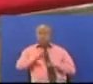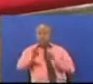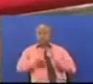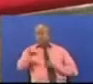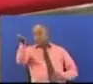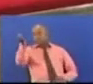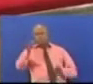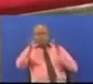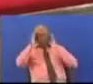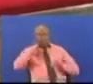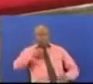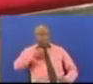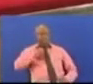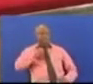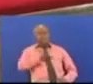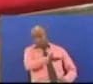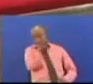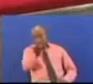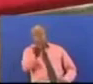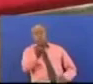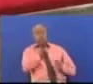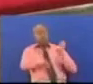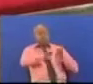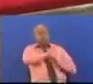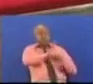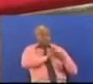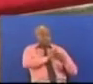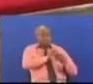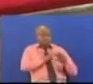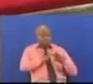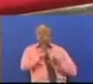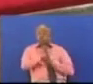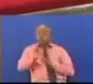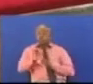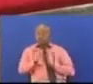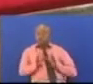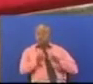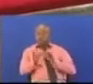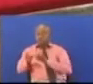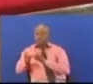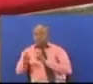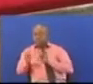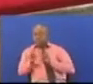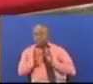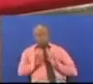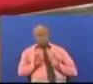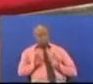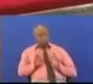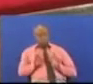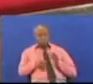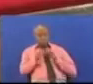kinachosema miradi ambayo mikataba yake itakuwa na masharti maalum na itariziwa na baraza la mawaziri,